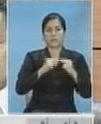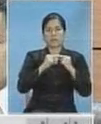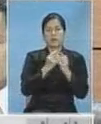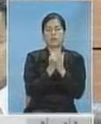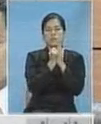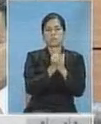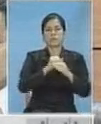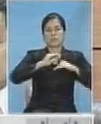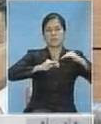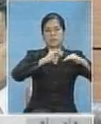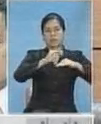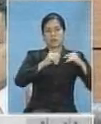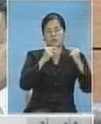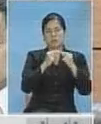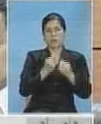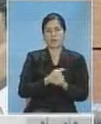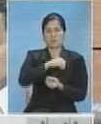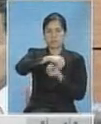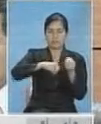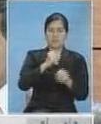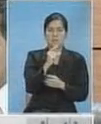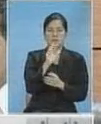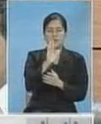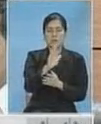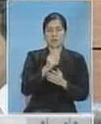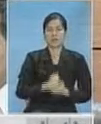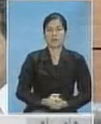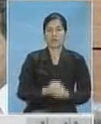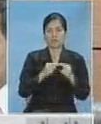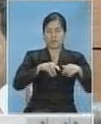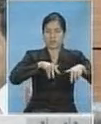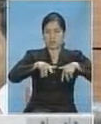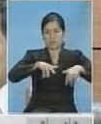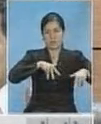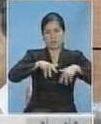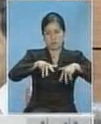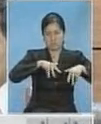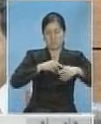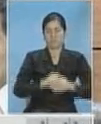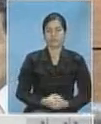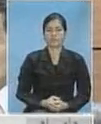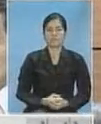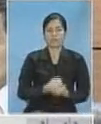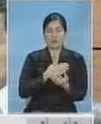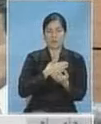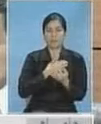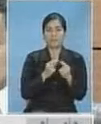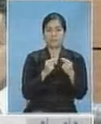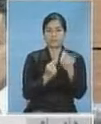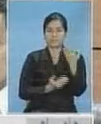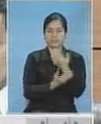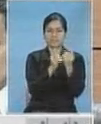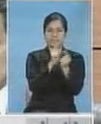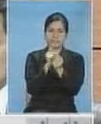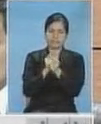องให้กับพี่น้องประชาชนซึ่งถือว่ามีความสำคัญสูงสุดในทุกครั้งที่เรามีโอกาสได้พบปะพูดคุยกับพี่